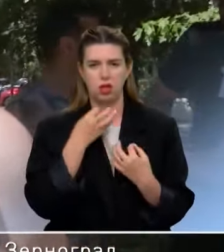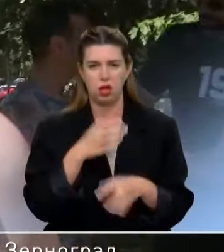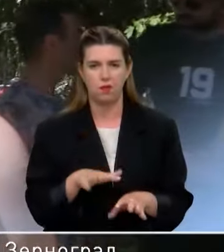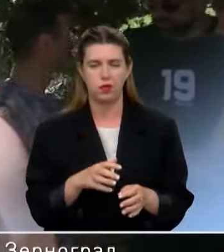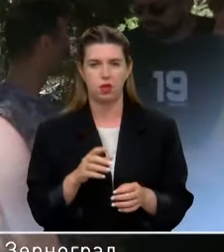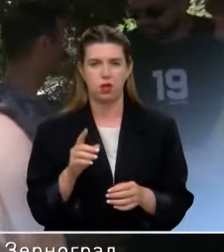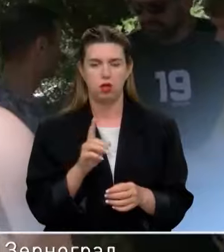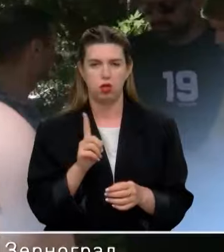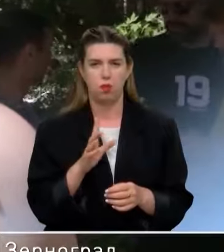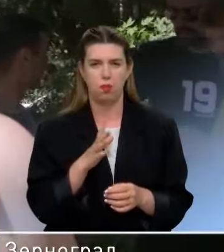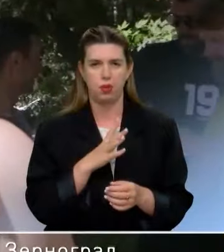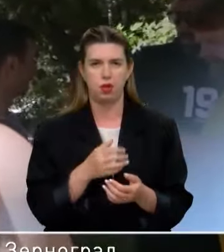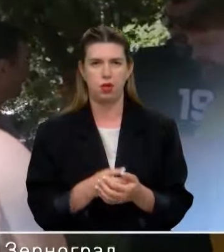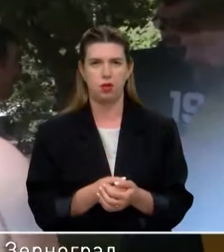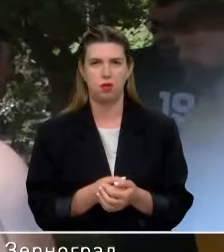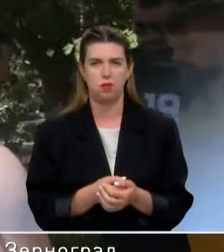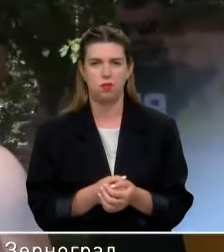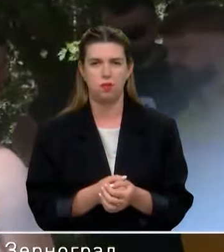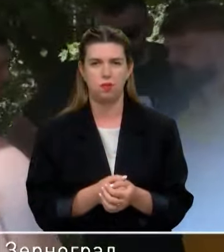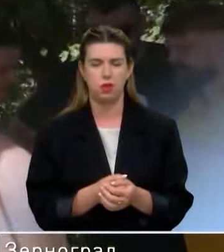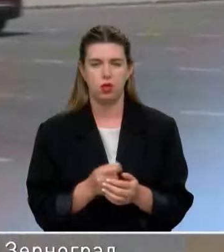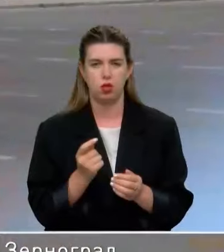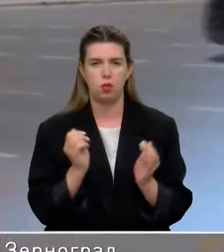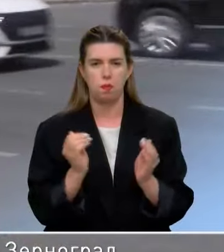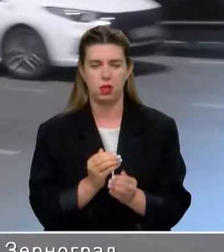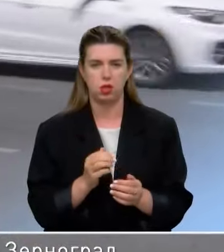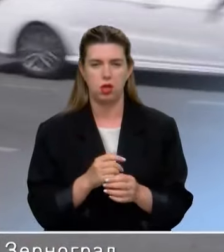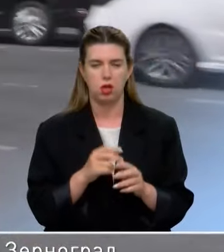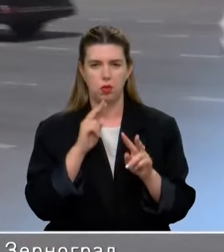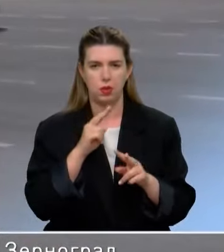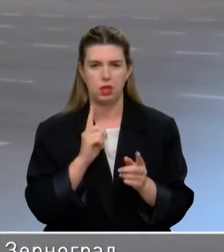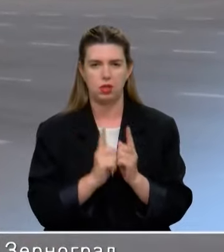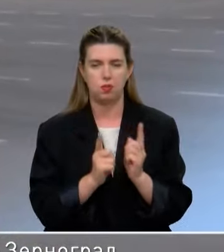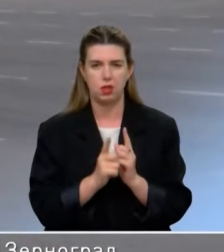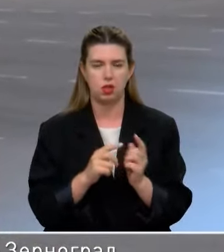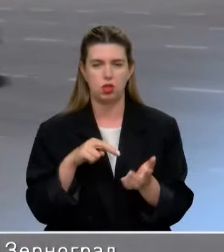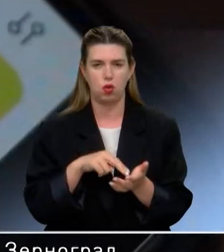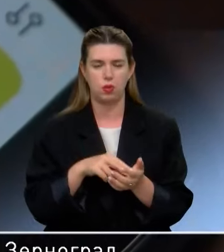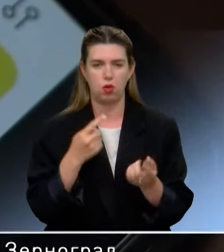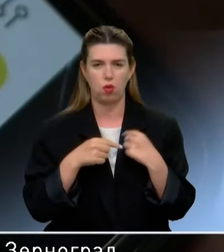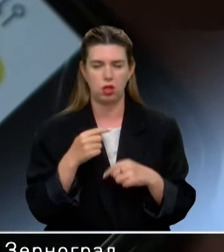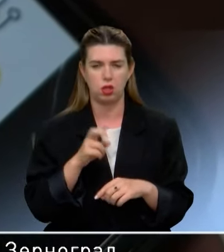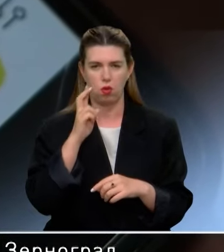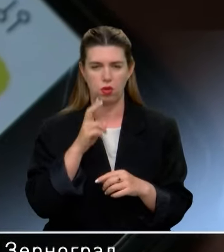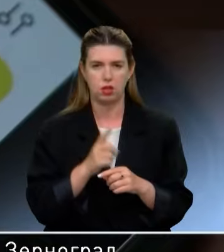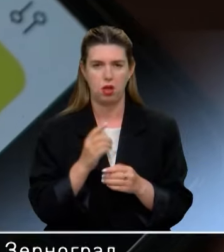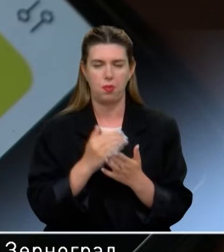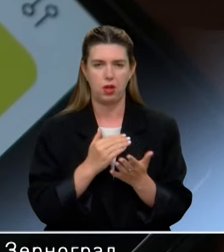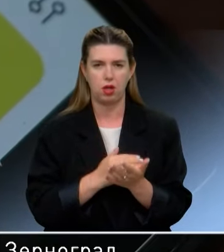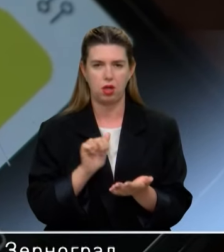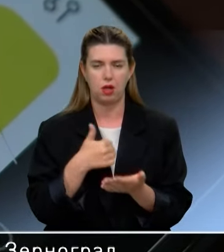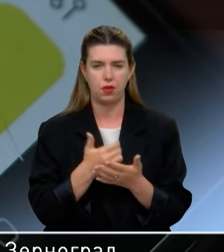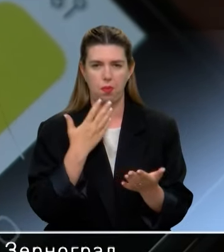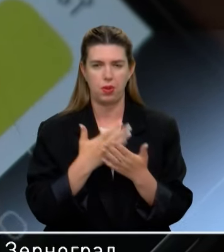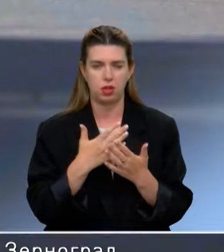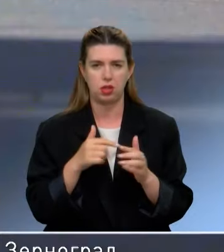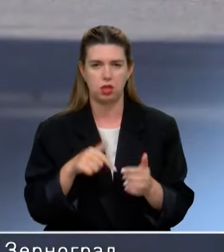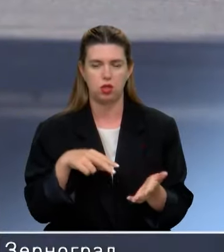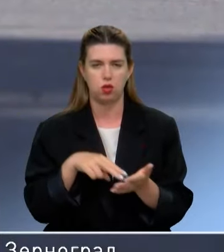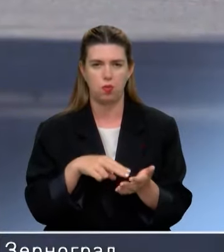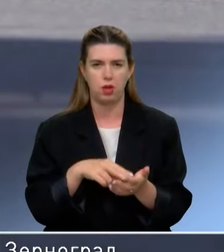хотелось бы чтобы они были немножко поменьше мониторят изменение цен и органы госстатистики основной показатель - Это